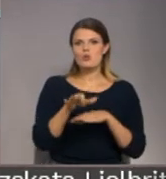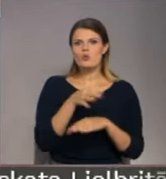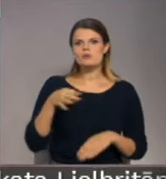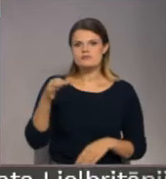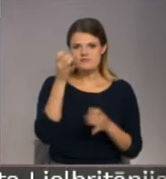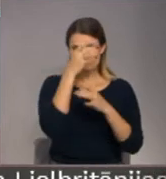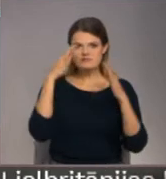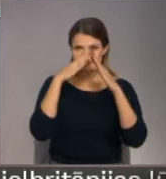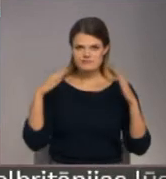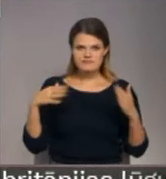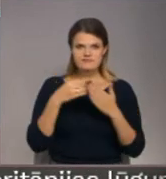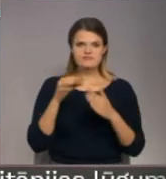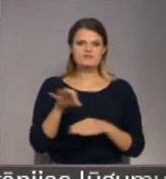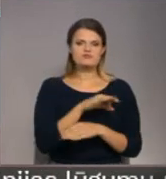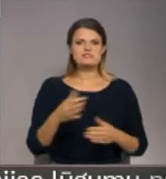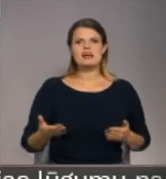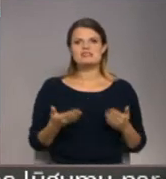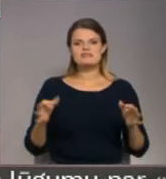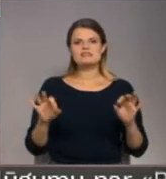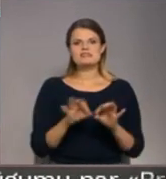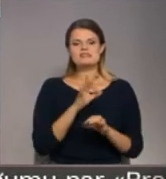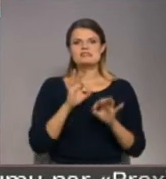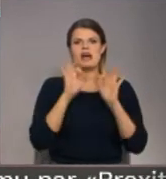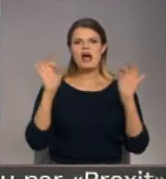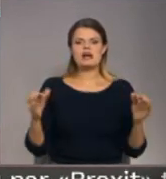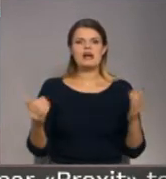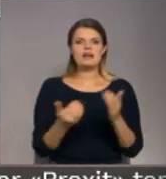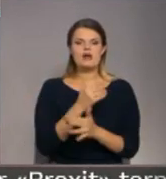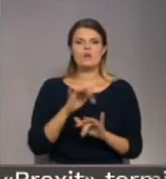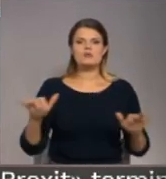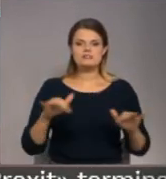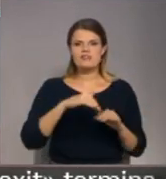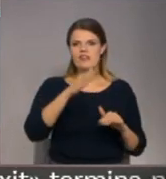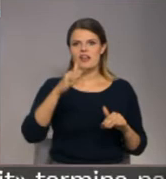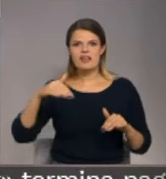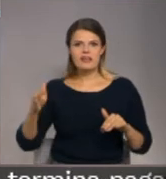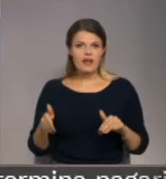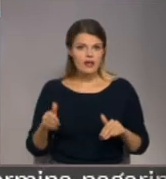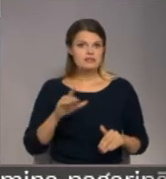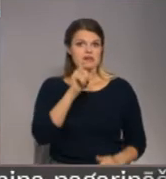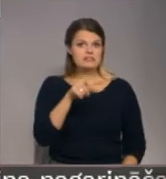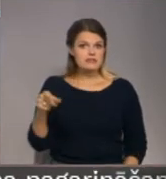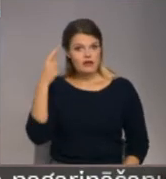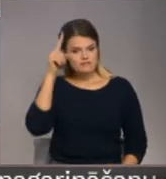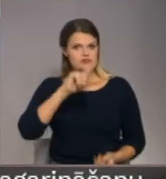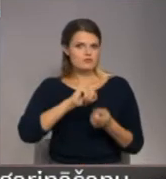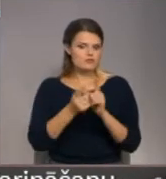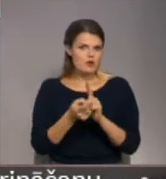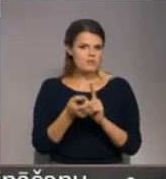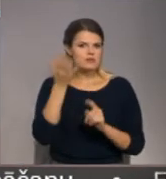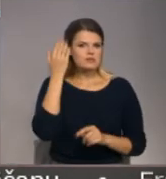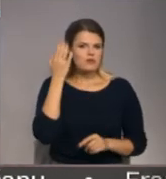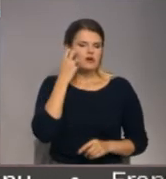Tumis kultūras namā savu koncertdzīvi sāka jauns flīģelis. Pēc iedzīvotāju iniciatīvas tas nomainīja savu